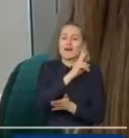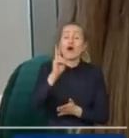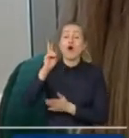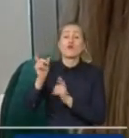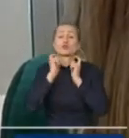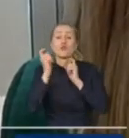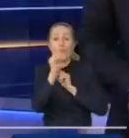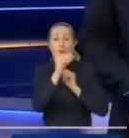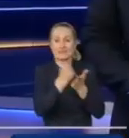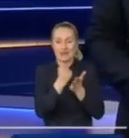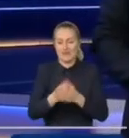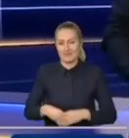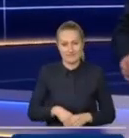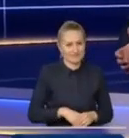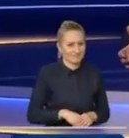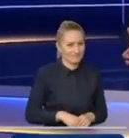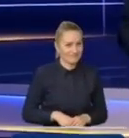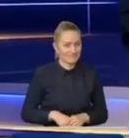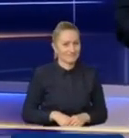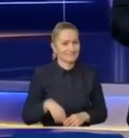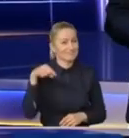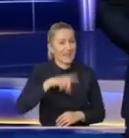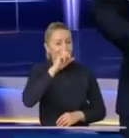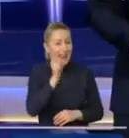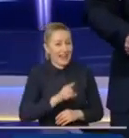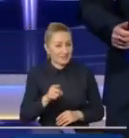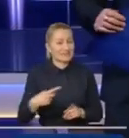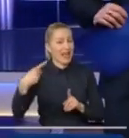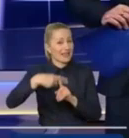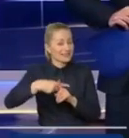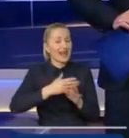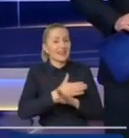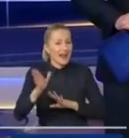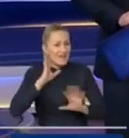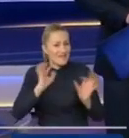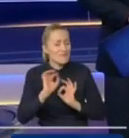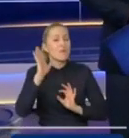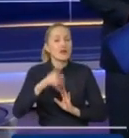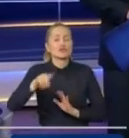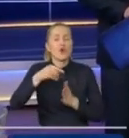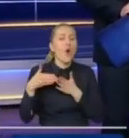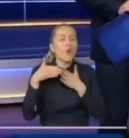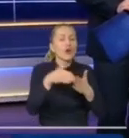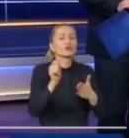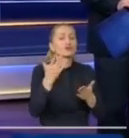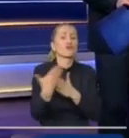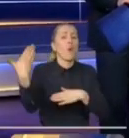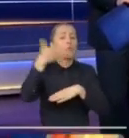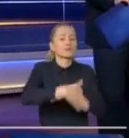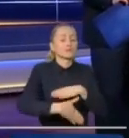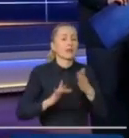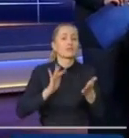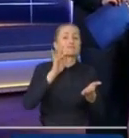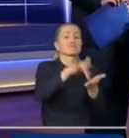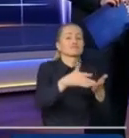zgłosi. W Teleekspresie Ekstra pędzimy dalej. Będzie o zasłużonym okręcie, który odpłynął w ostatni rejs. Pojawi się też